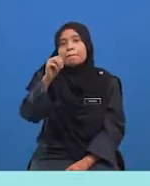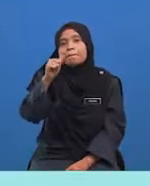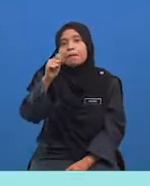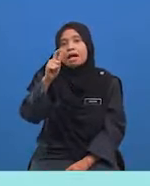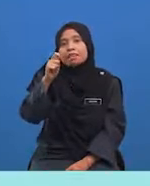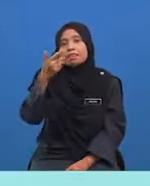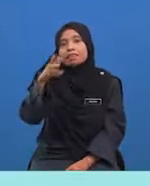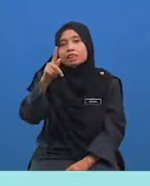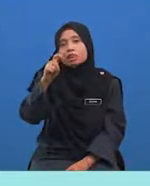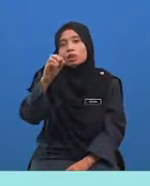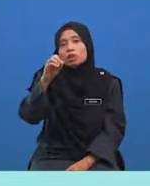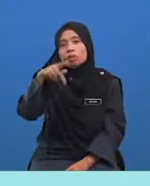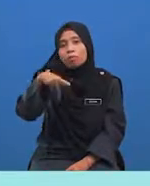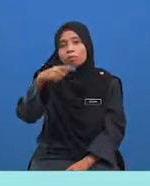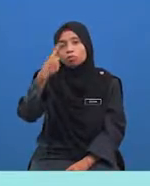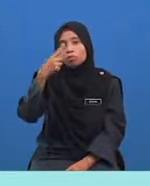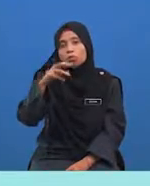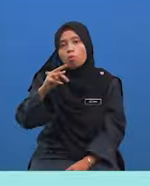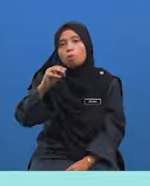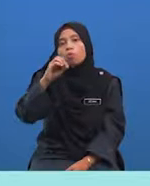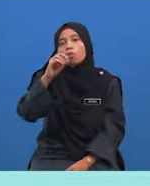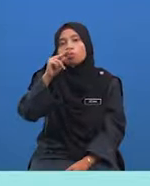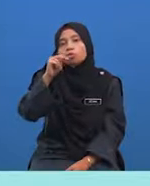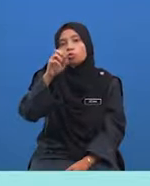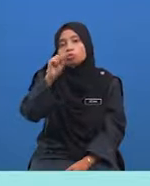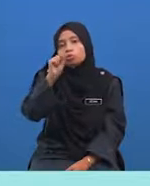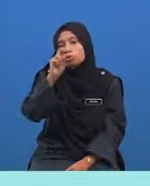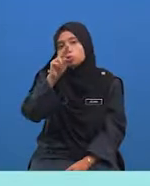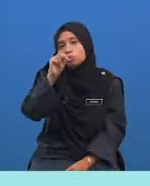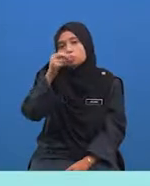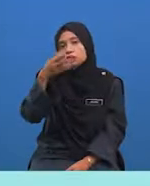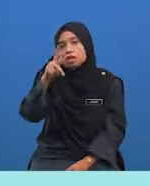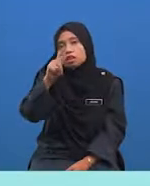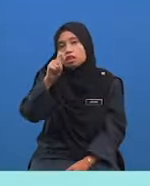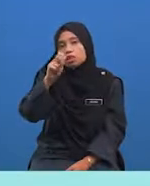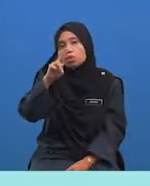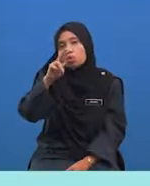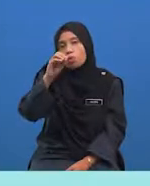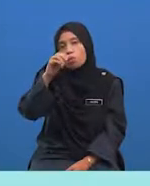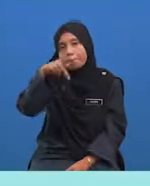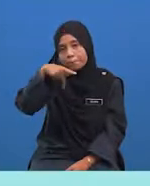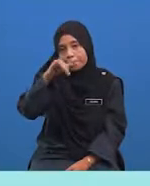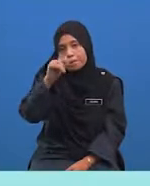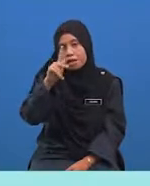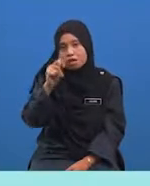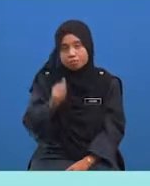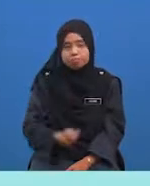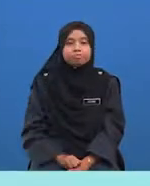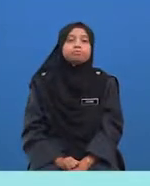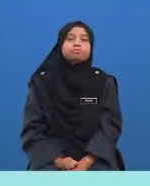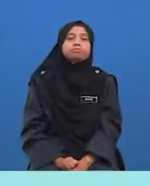iklim monsun tropika. Mari kita lihat semula akronim yang lengkap pada kotak suhu ini.